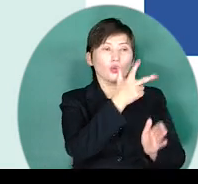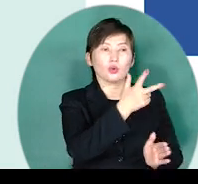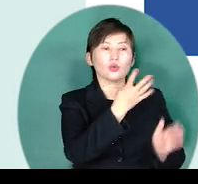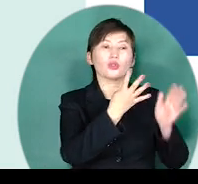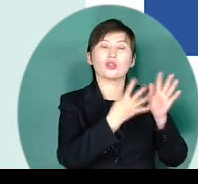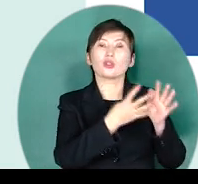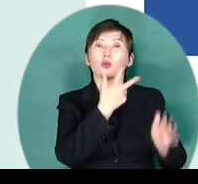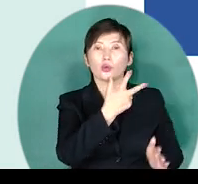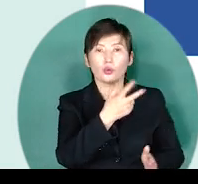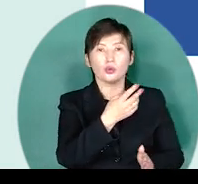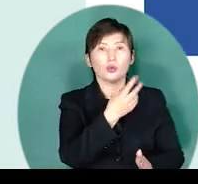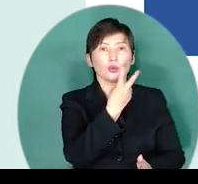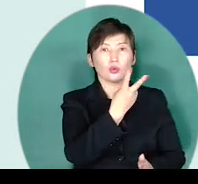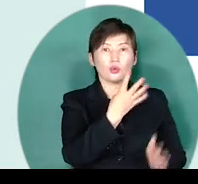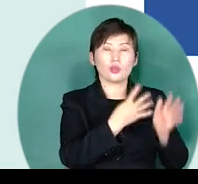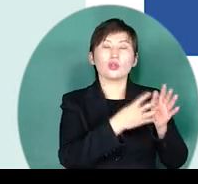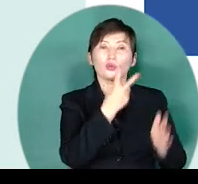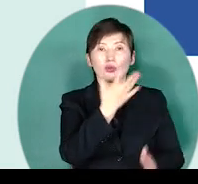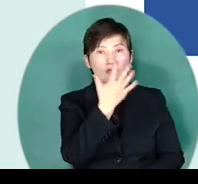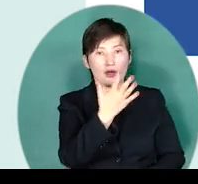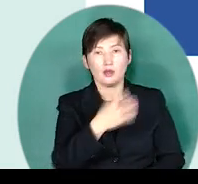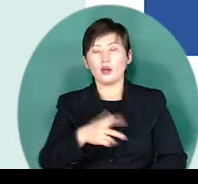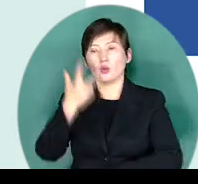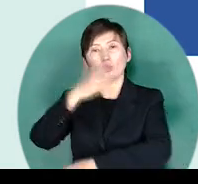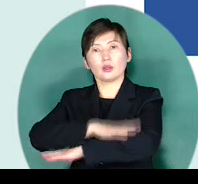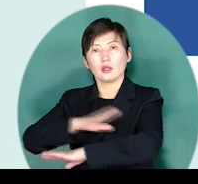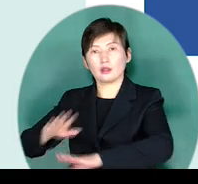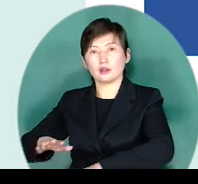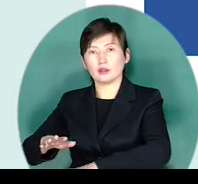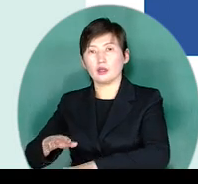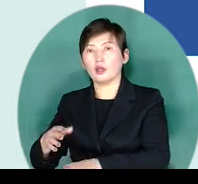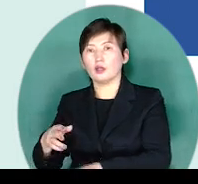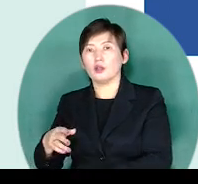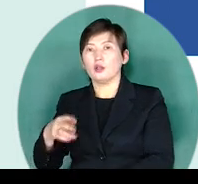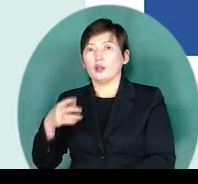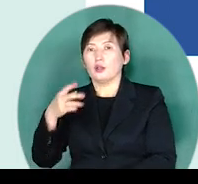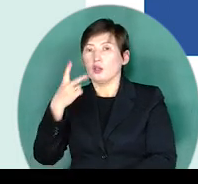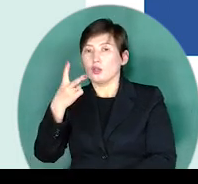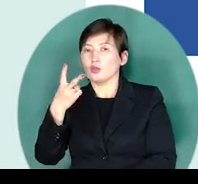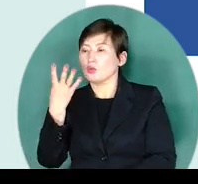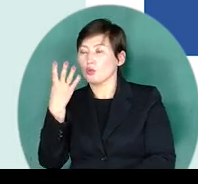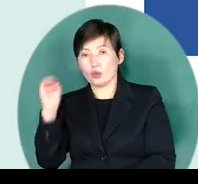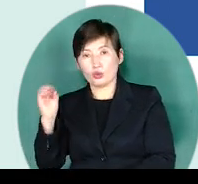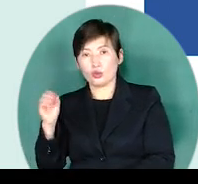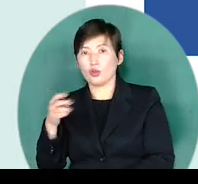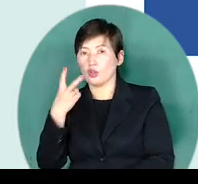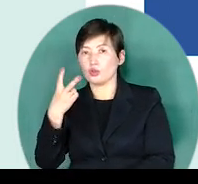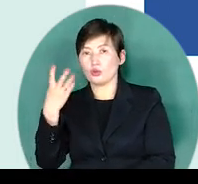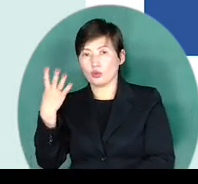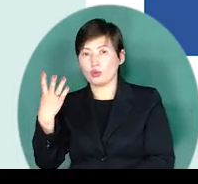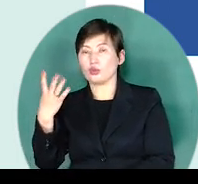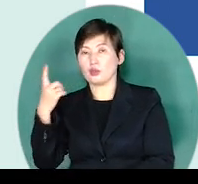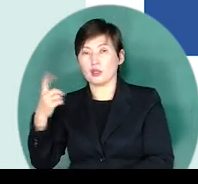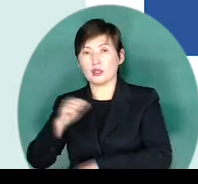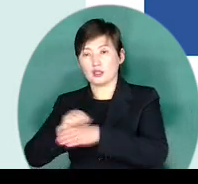393, 394-ийн В. Харин 3 дугаар ангийнхан сурхчгийн 60 дугаар хуудсны 240,